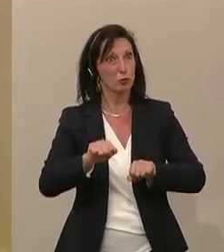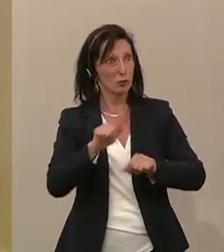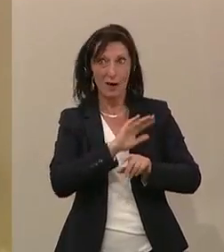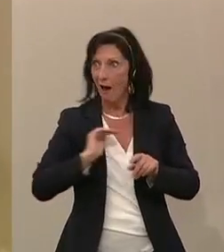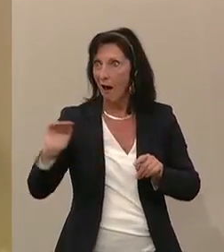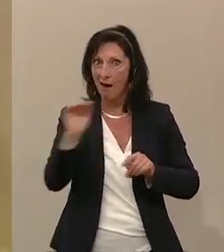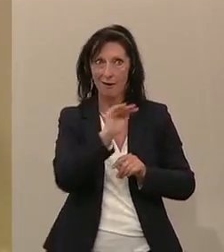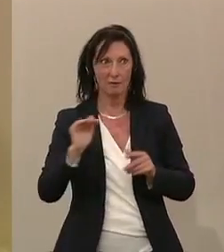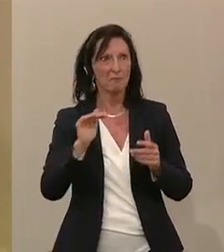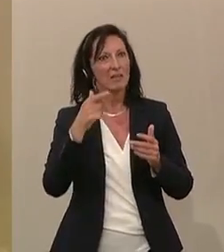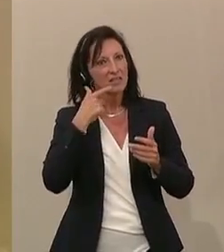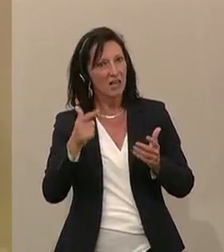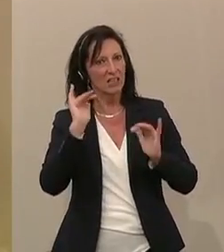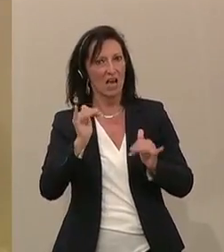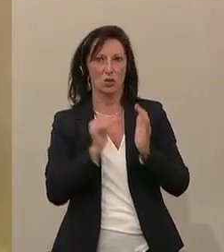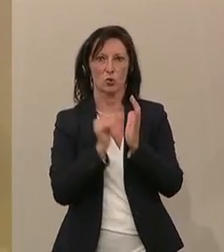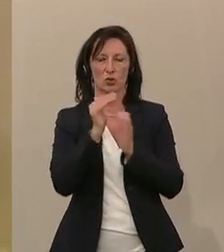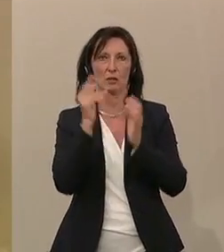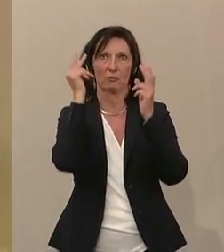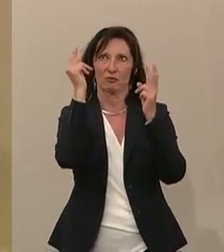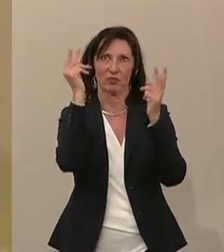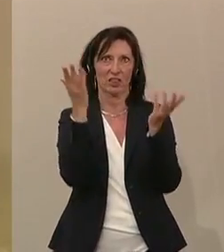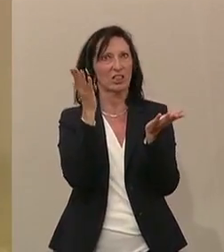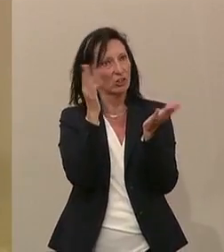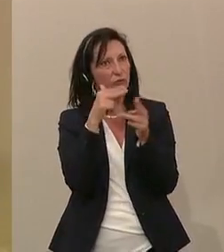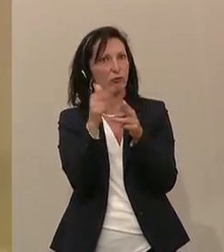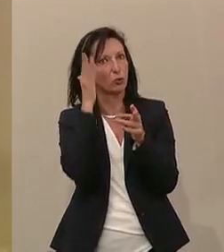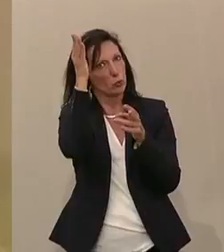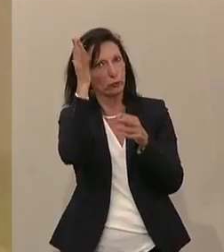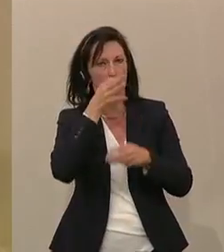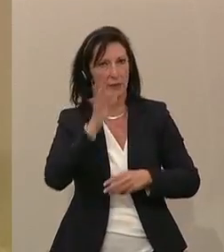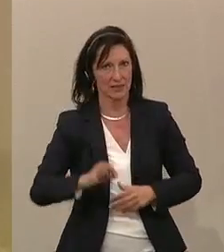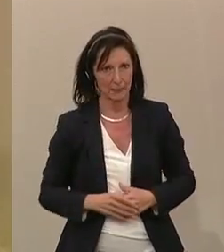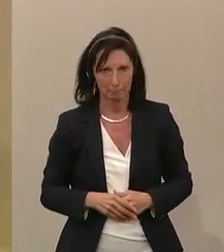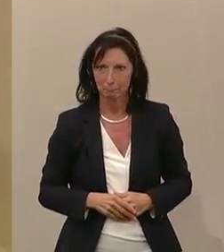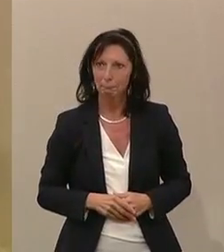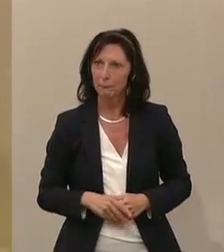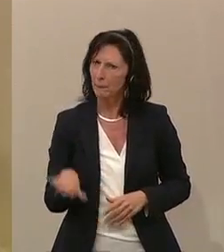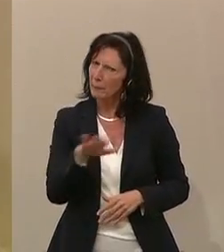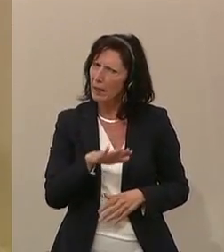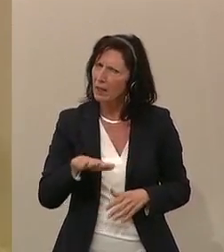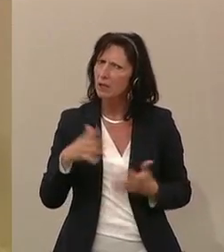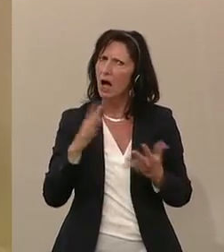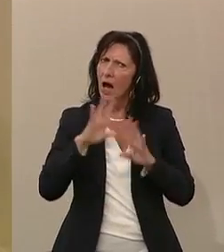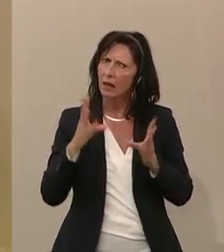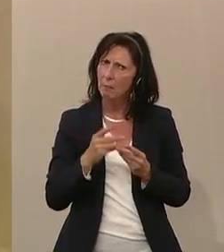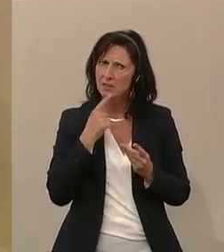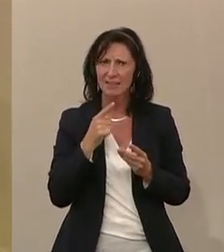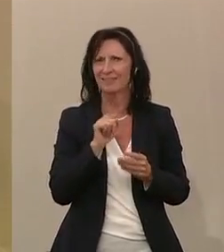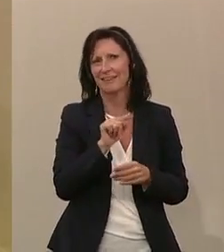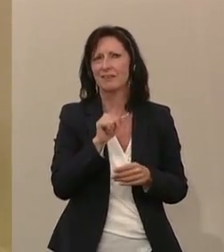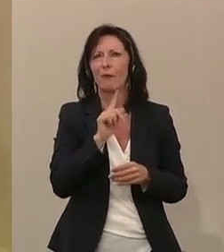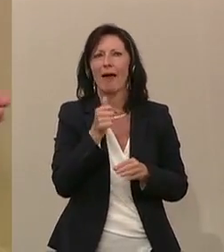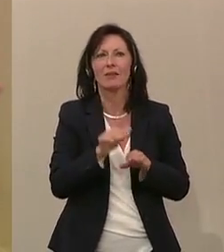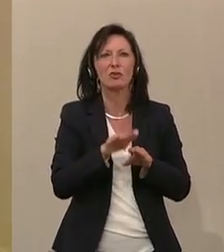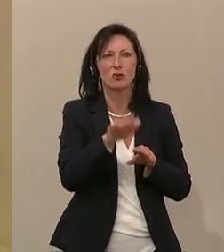dass es ein wichtiger Teil ist, um unser System eben zu verbessern. Ganz grundsätzlich ist es natürlich nur ein Schritt. Es kann nicht sein,